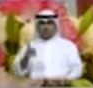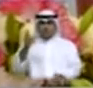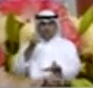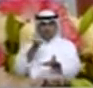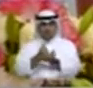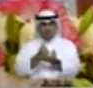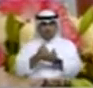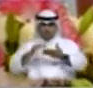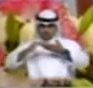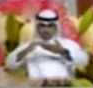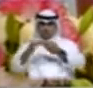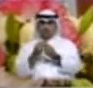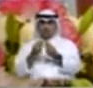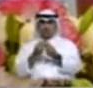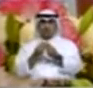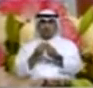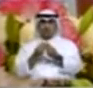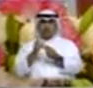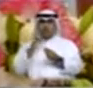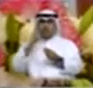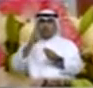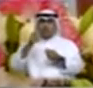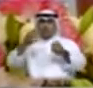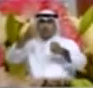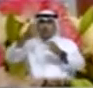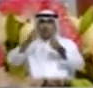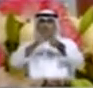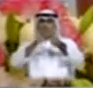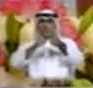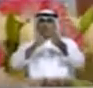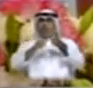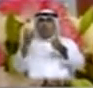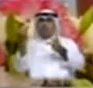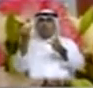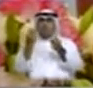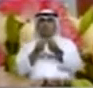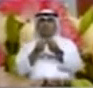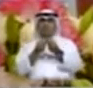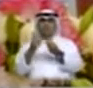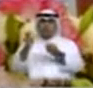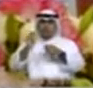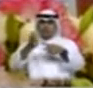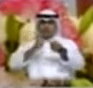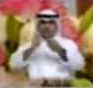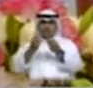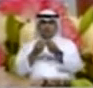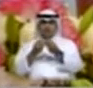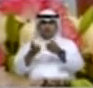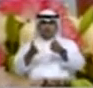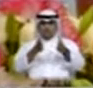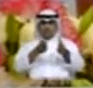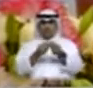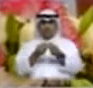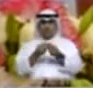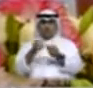ساهمت في دعم أسس التنمية الاقتصادية المشتركة، بالإضافة إلى قيام